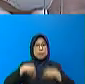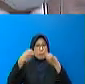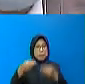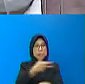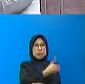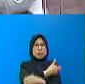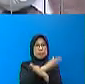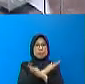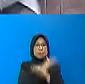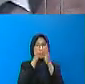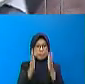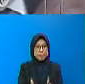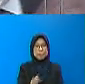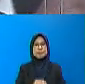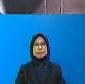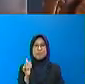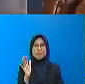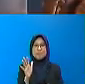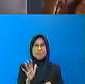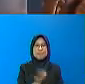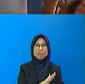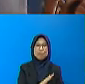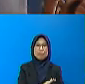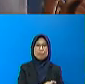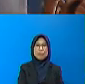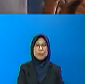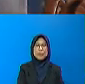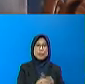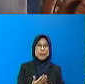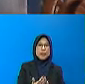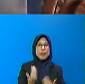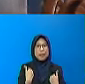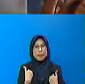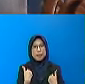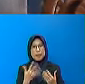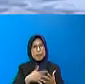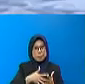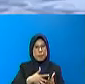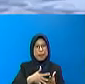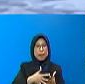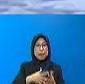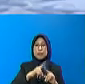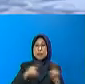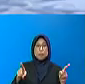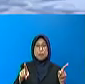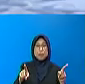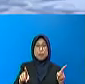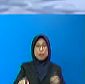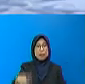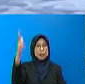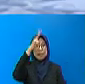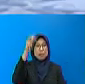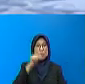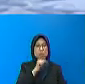Tan Sri Muhyiddin Yassin juga menegaskan sekiranya terdapat peningkatan kes di mana-mana negeri, kerajaan akan mengetatkan kawalan pergerakan berdasarkan